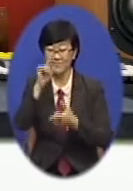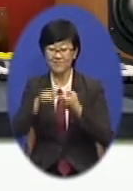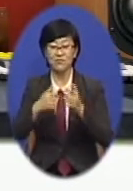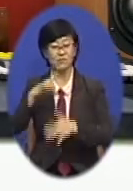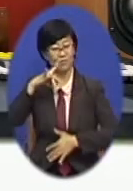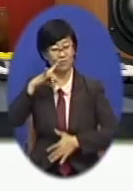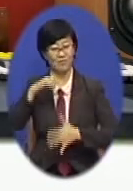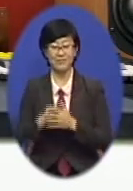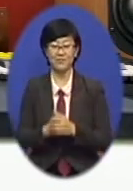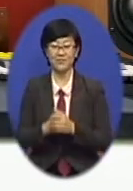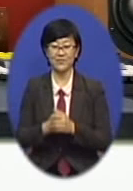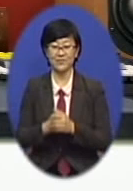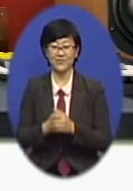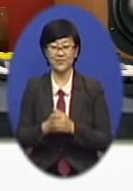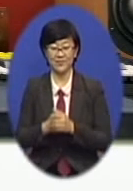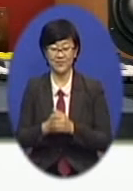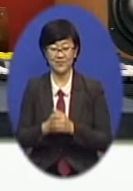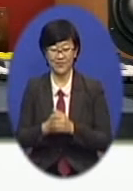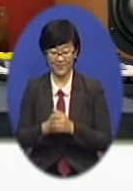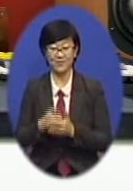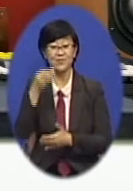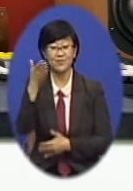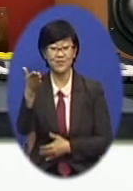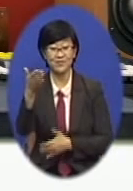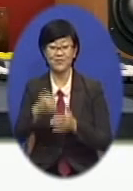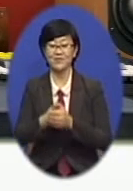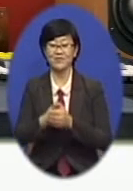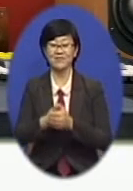굉장히 궁금합니다. 네. 네, 어떻게 심사했을까요?